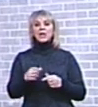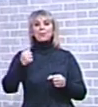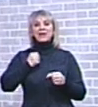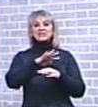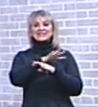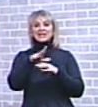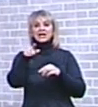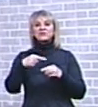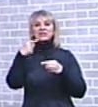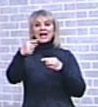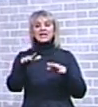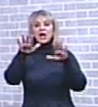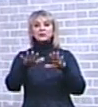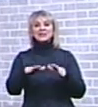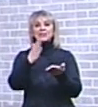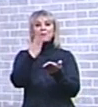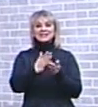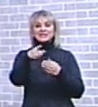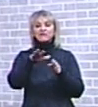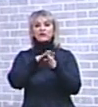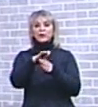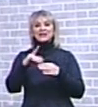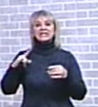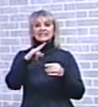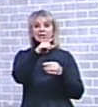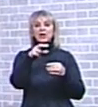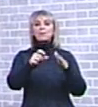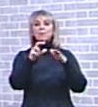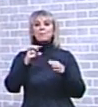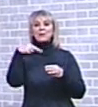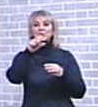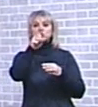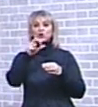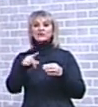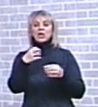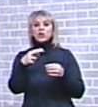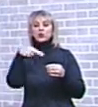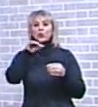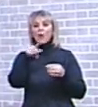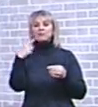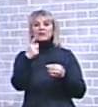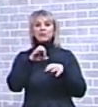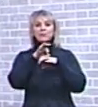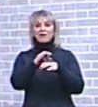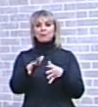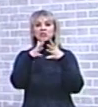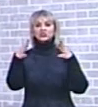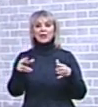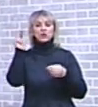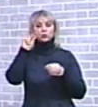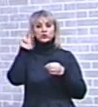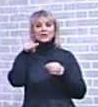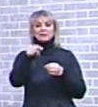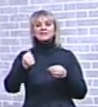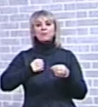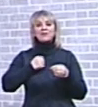Боевые стрельбы вдали от мест базирования выполнят истребители и бомбардировщики ЮВО. Впервые проводятся масштабные учения